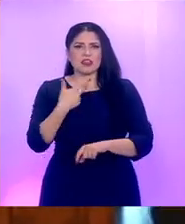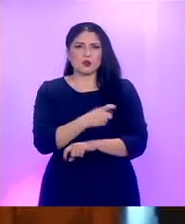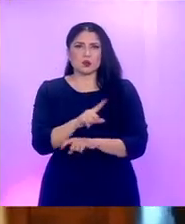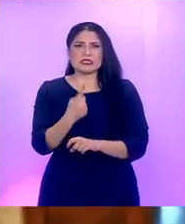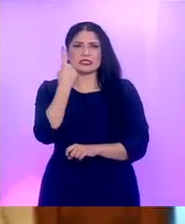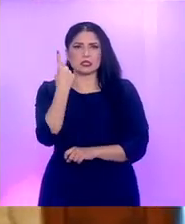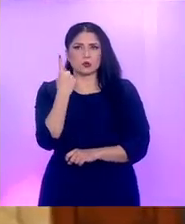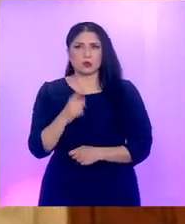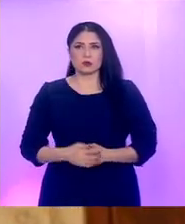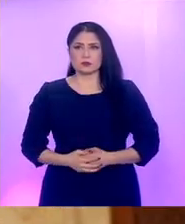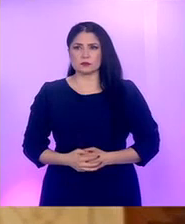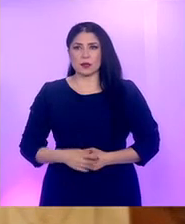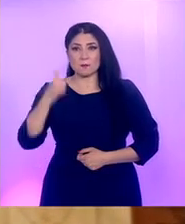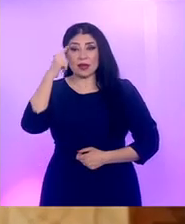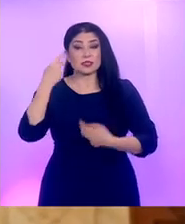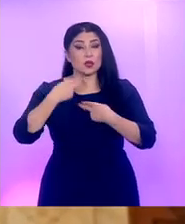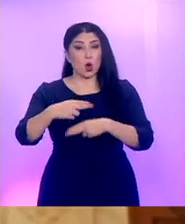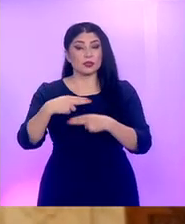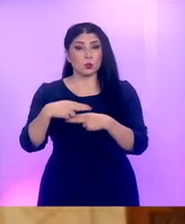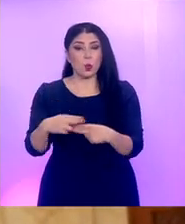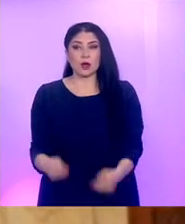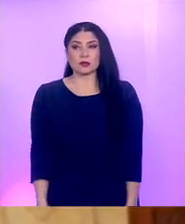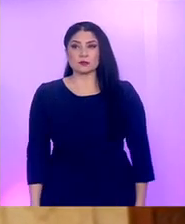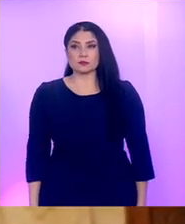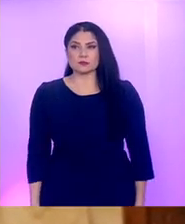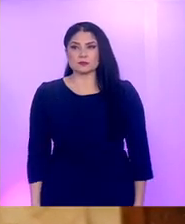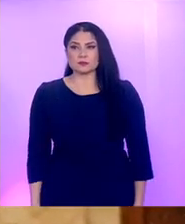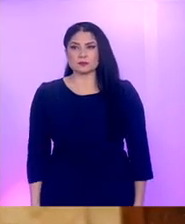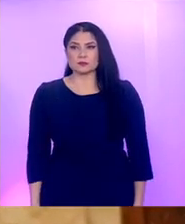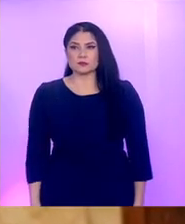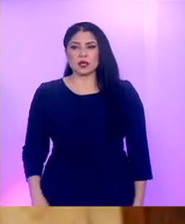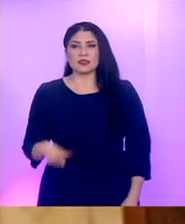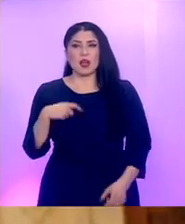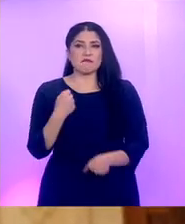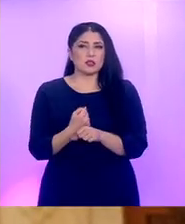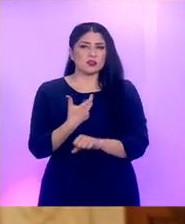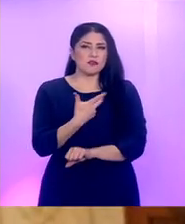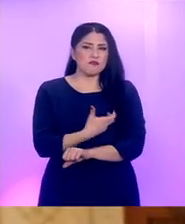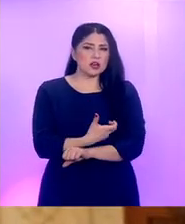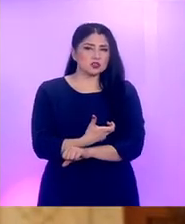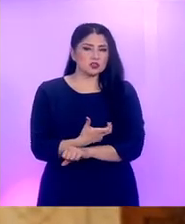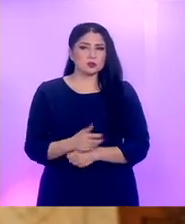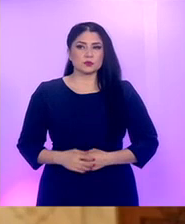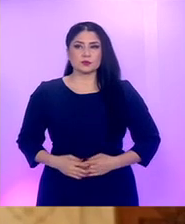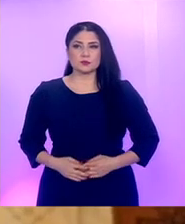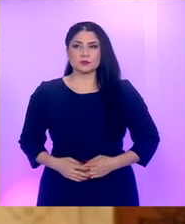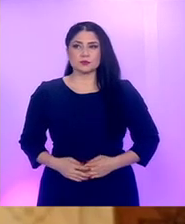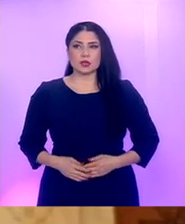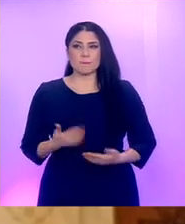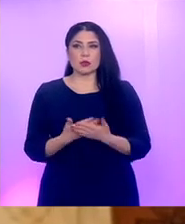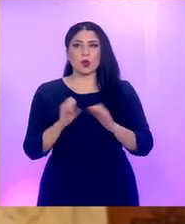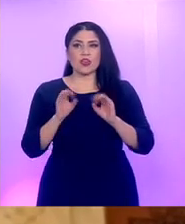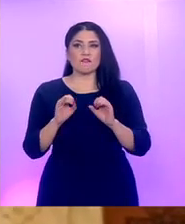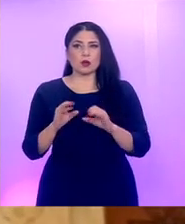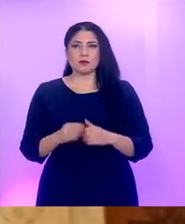este singurul. Mă gândesc în continuare la partea asta de a mă vaccina, pentru că informațiile